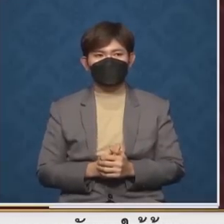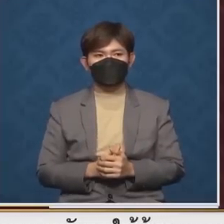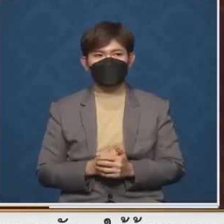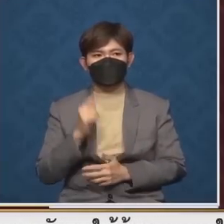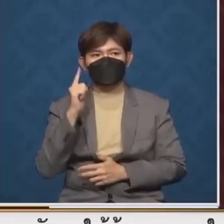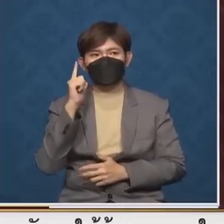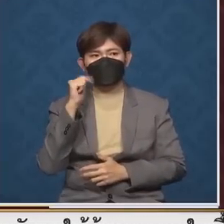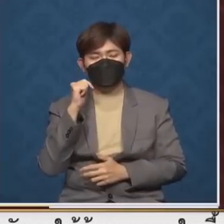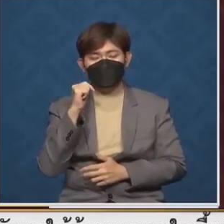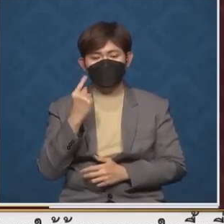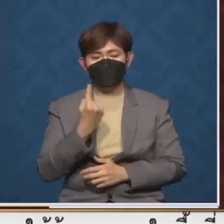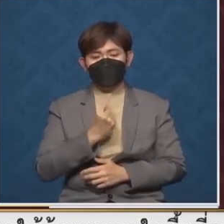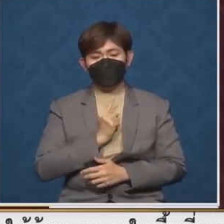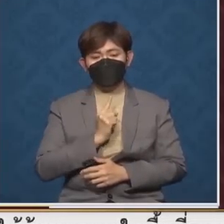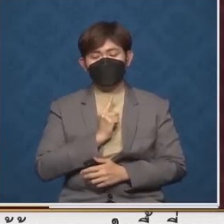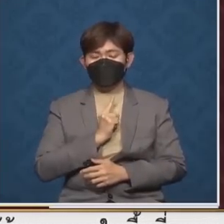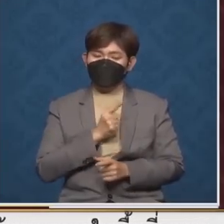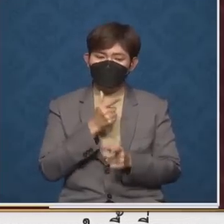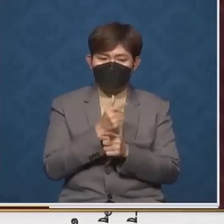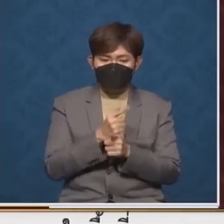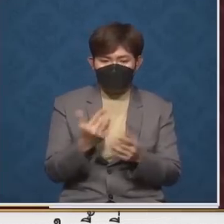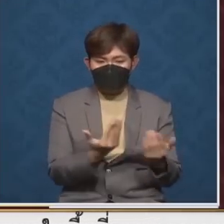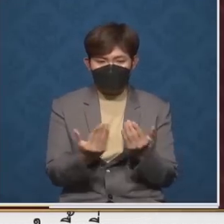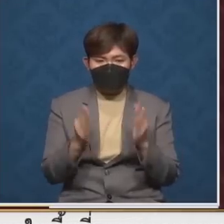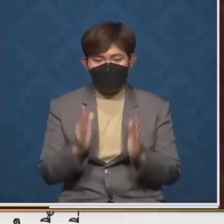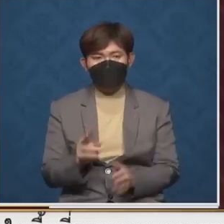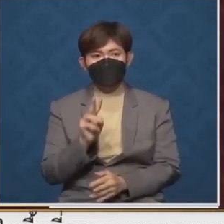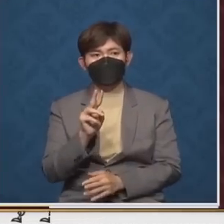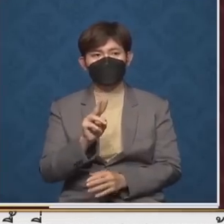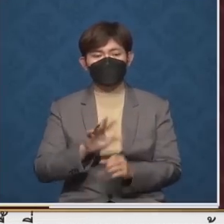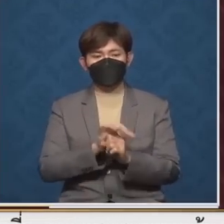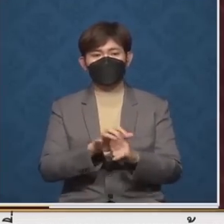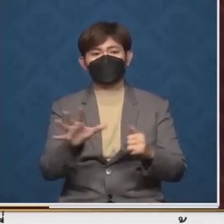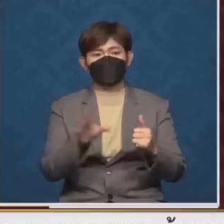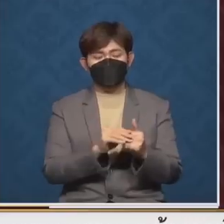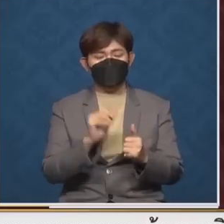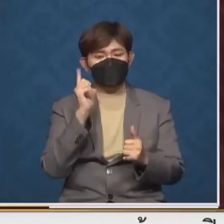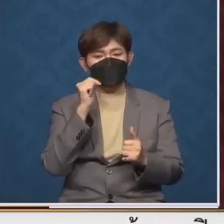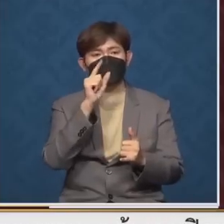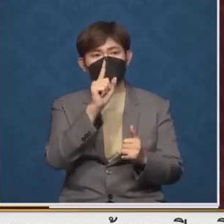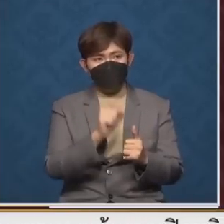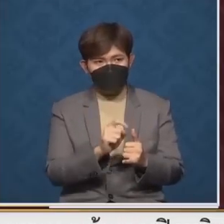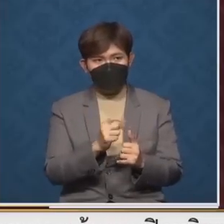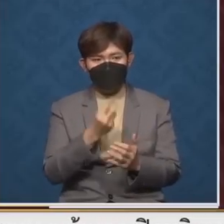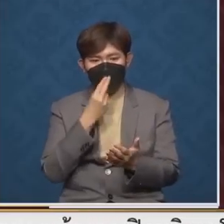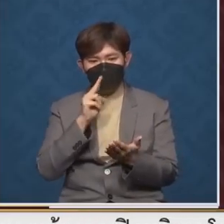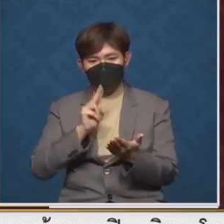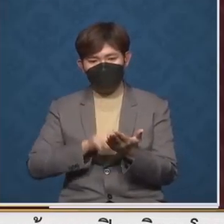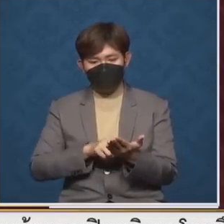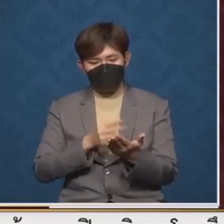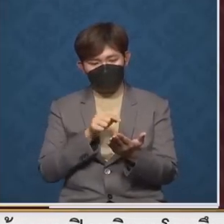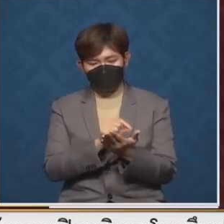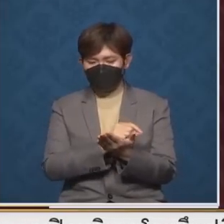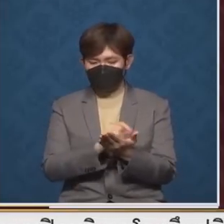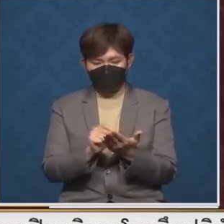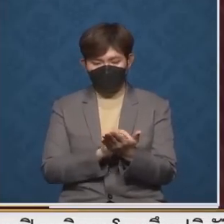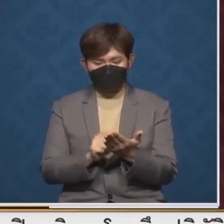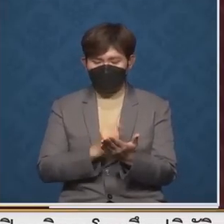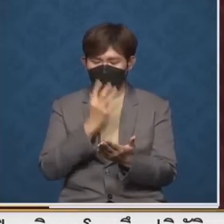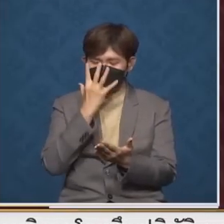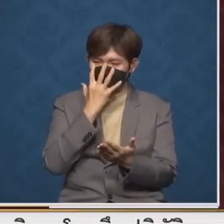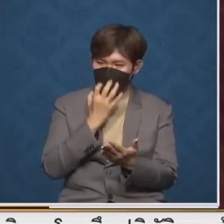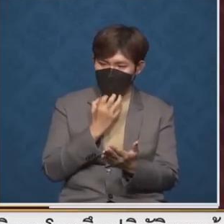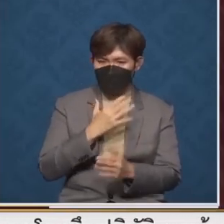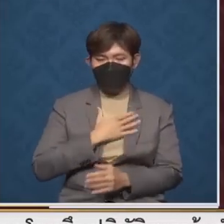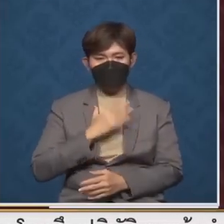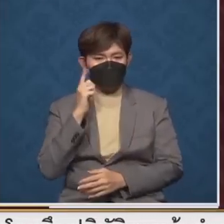แม่เลี้ยงเดียว ลูกสาว 2 คน ติดโควิด แม่ตายจดหมายแนเศราจง ๆ แ่บอกวาสิงที่แม่ทำม